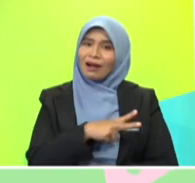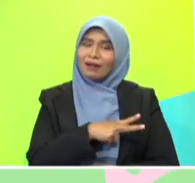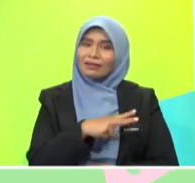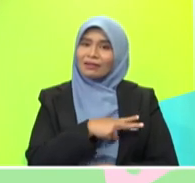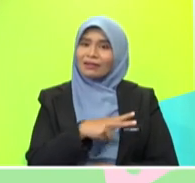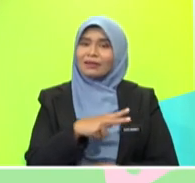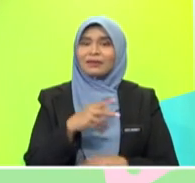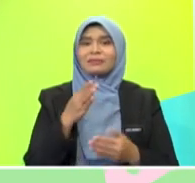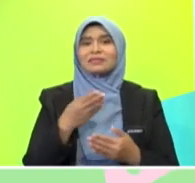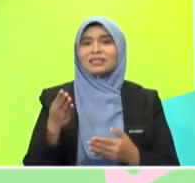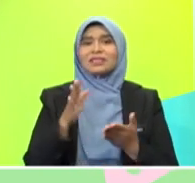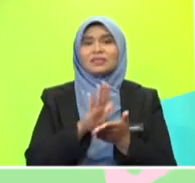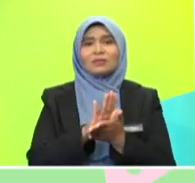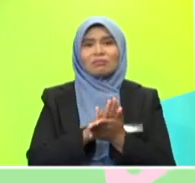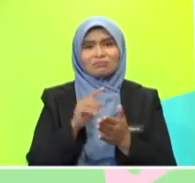ini